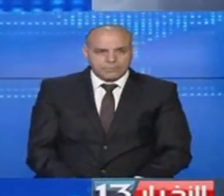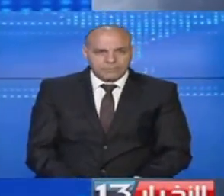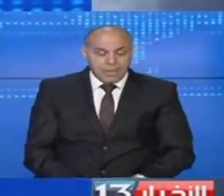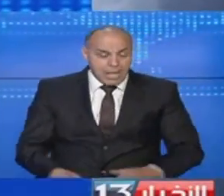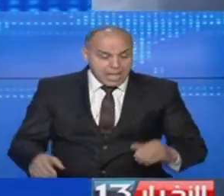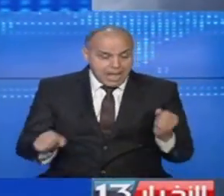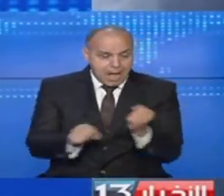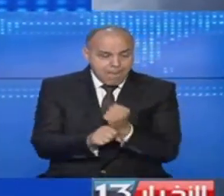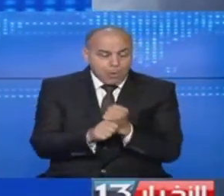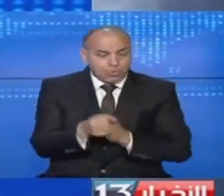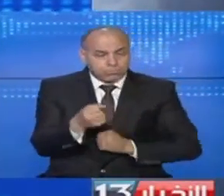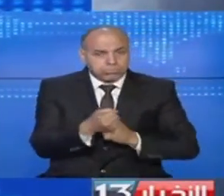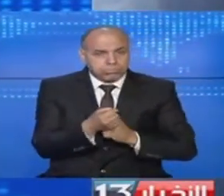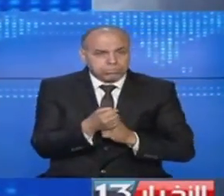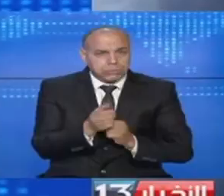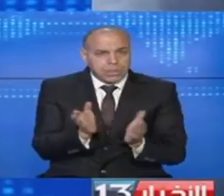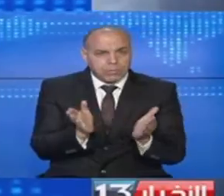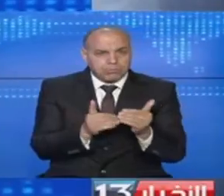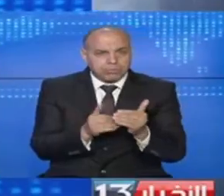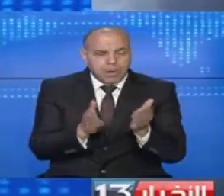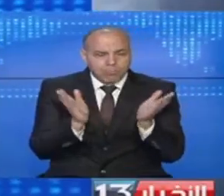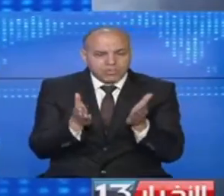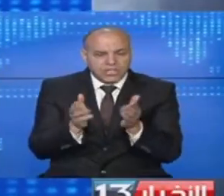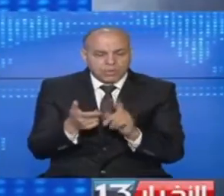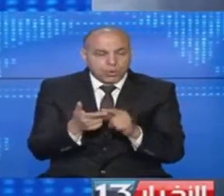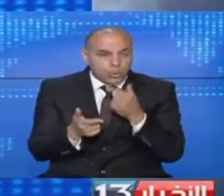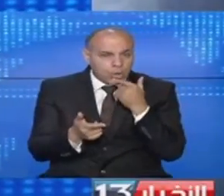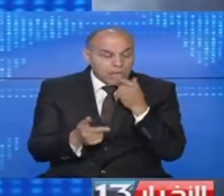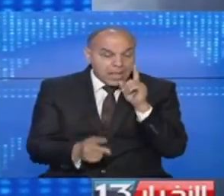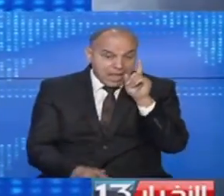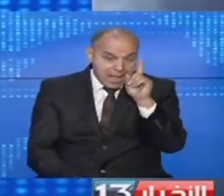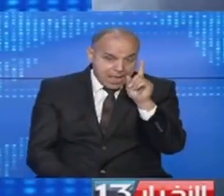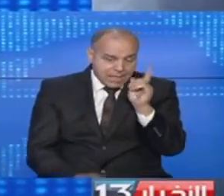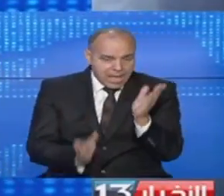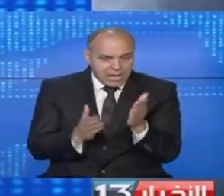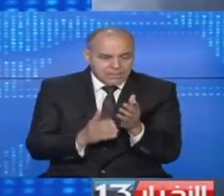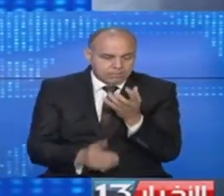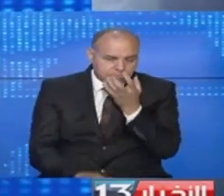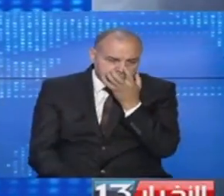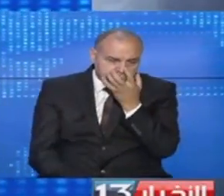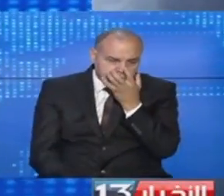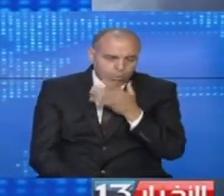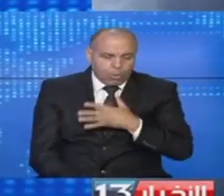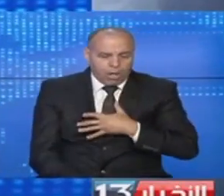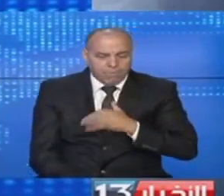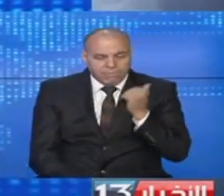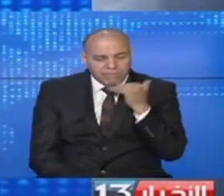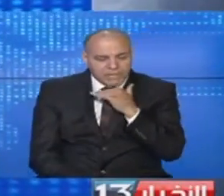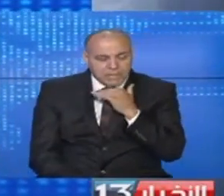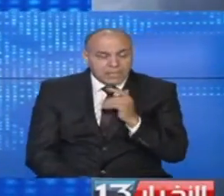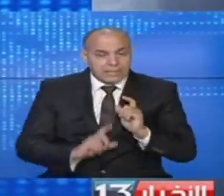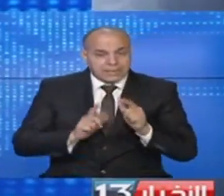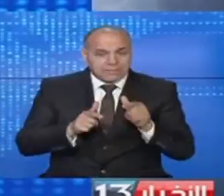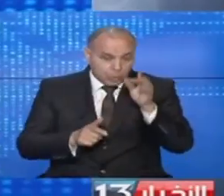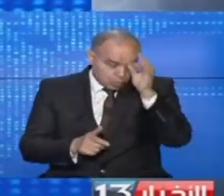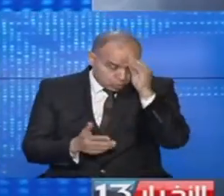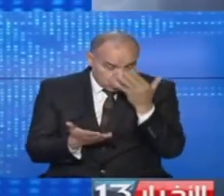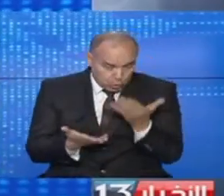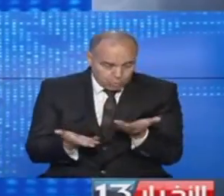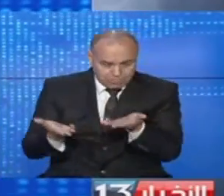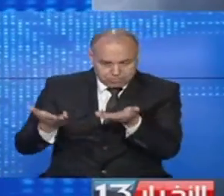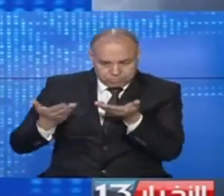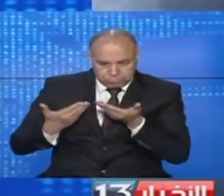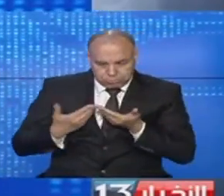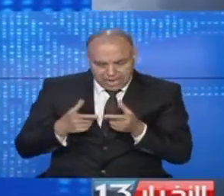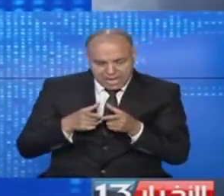عملا على مزيد دعم أقسام الولدان بالمستشفيات وخاصة بأقسام الإنعاش وأقسام الاستعجالي، تسلمت تونس اليوم هبة